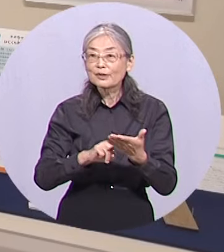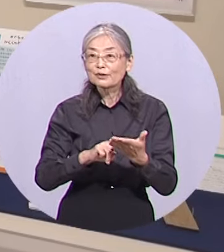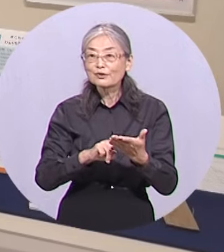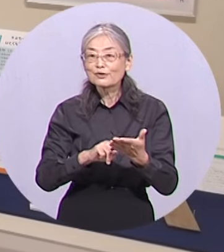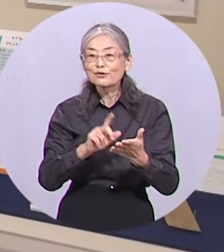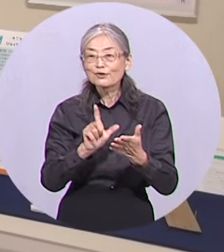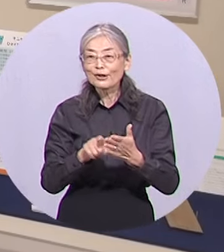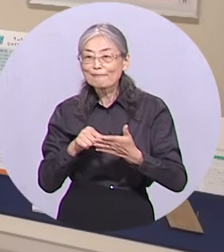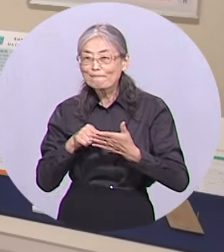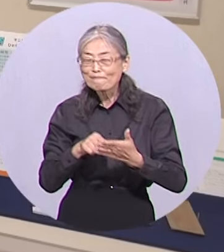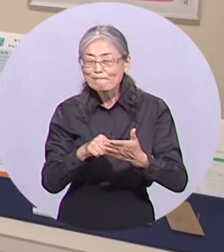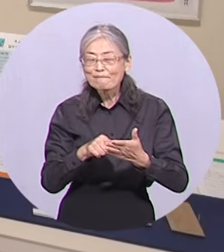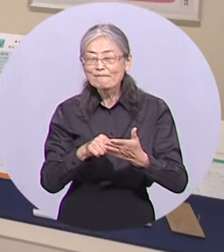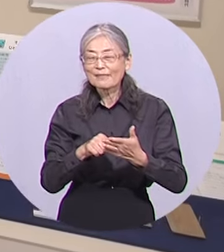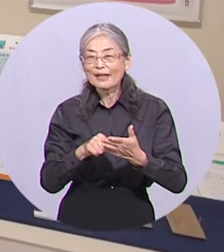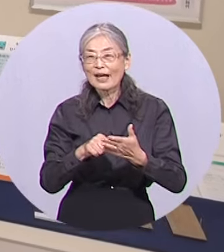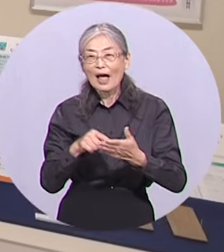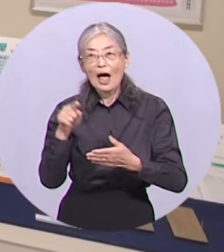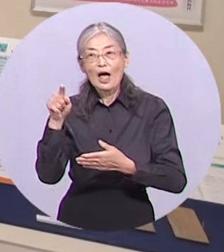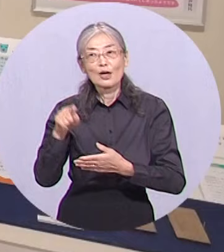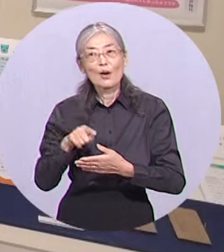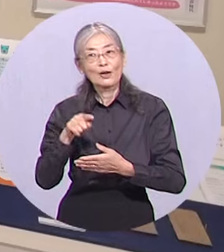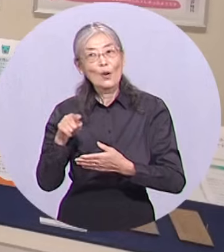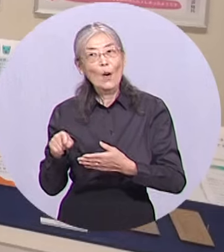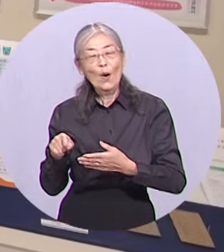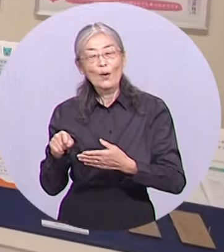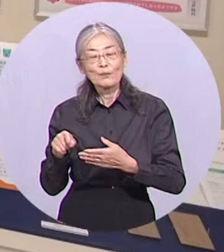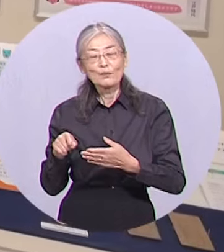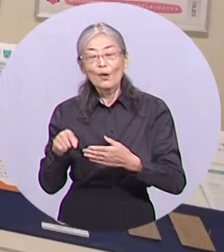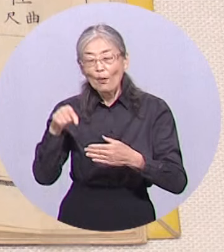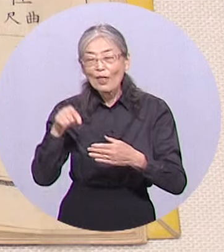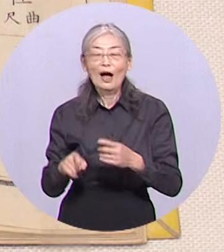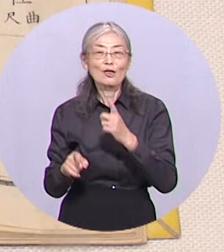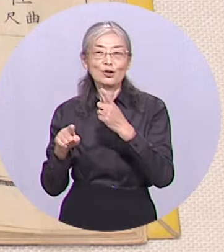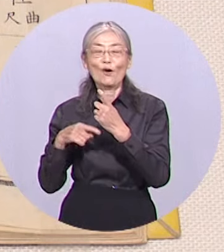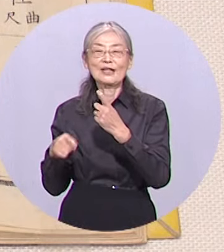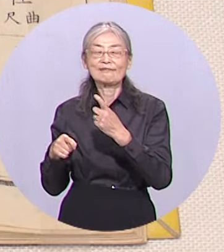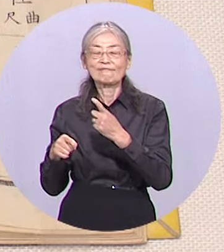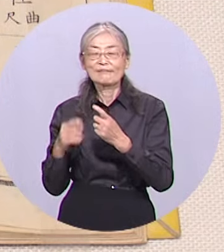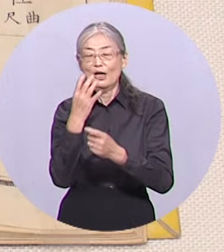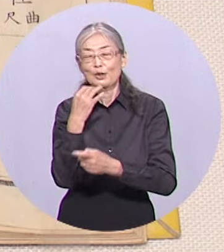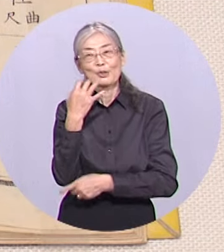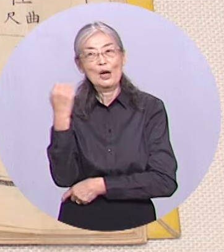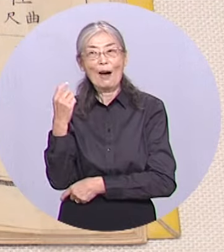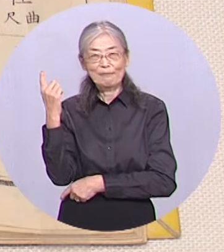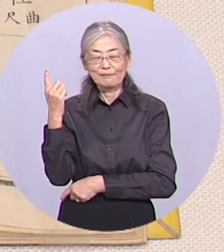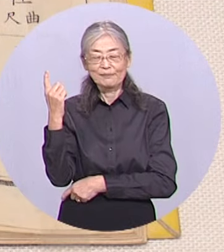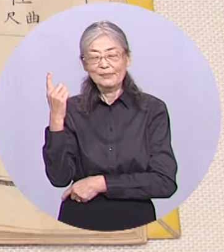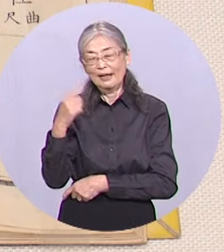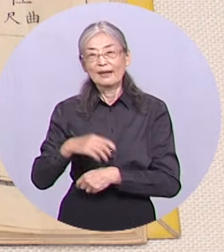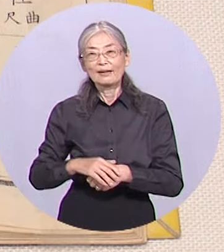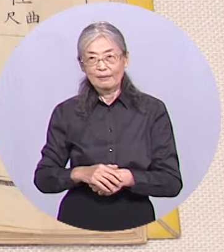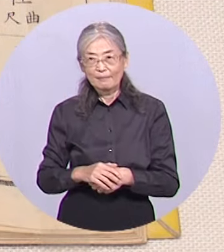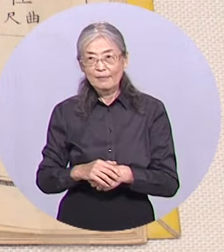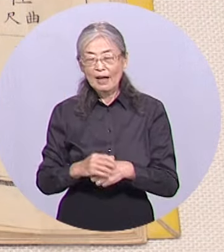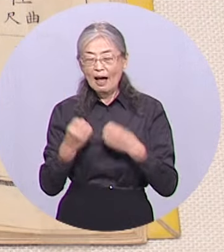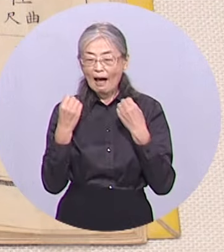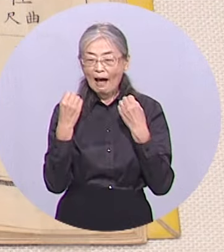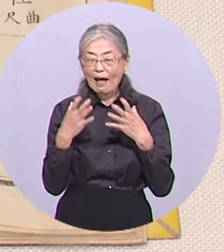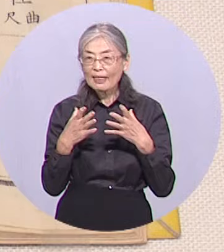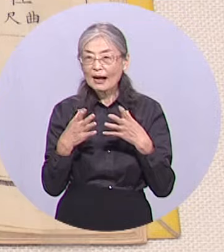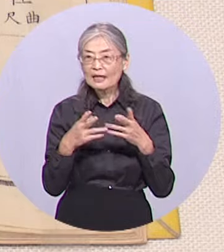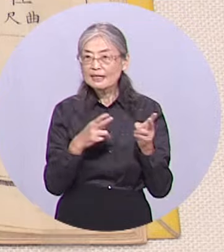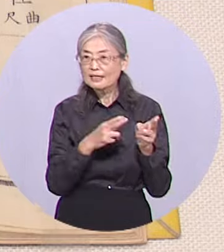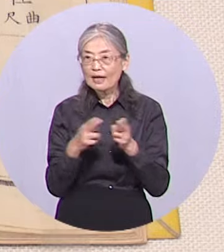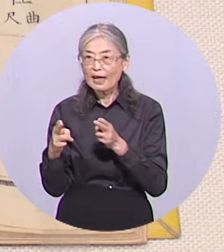尽力した重要人物の一人が渋沢栄一でした。明治政府はこうした新しい貨幣制度を